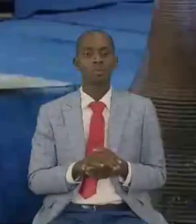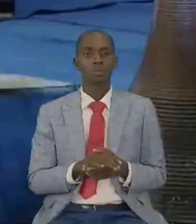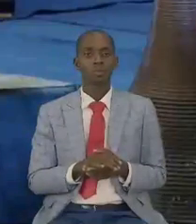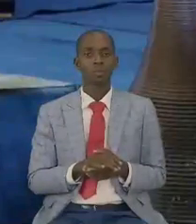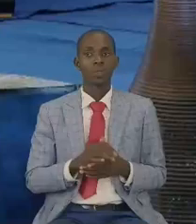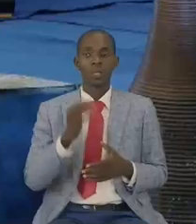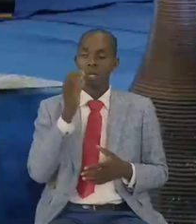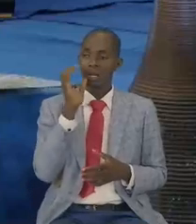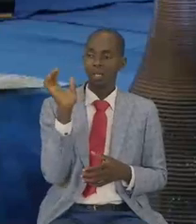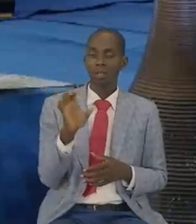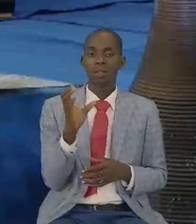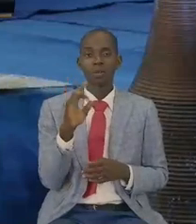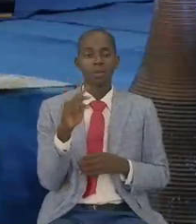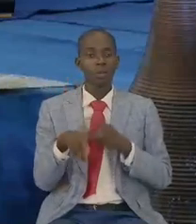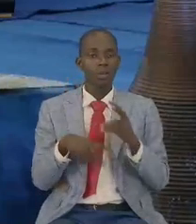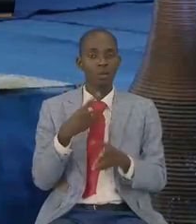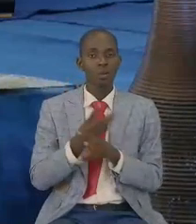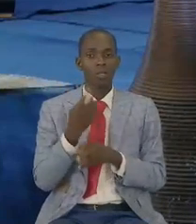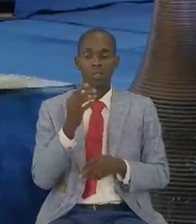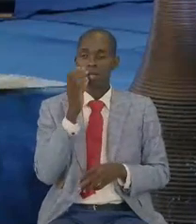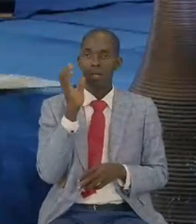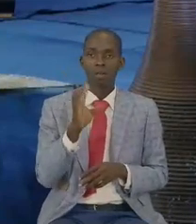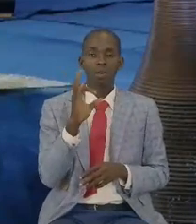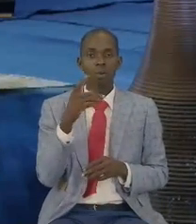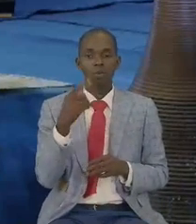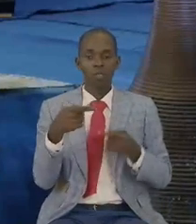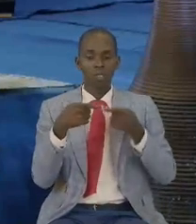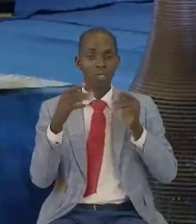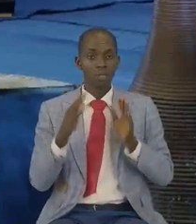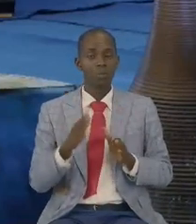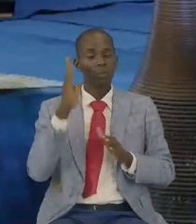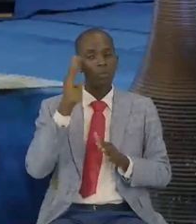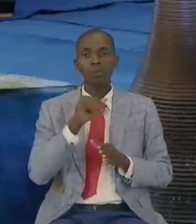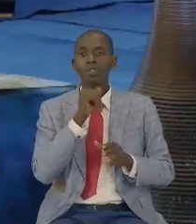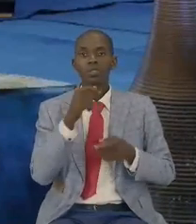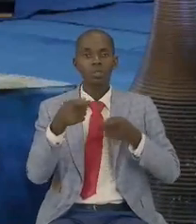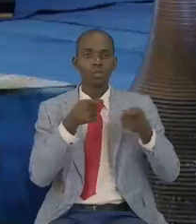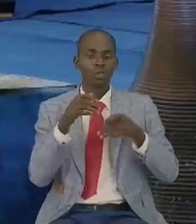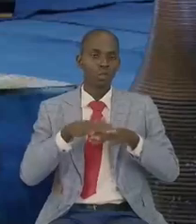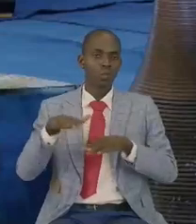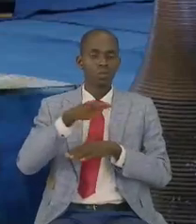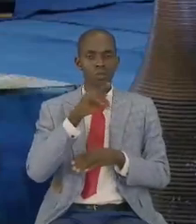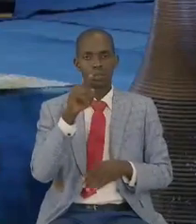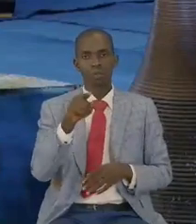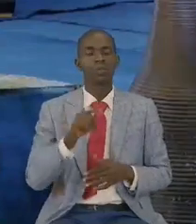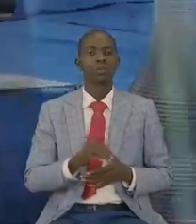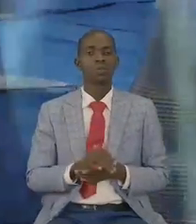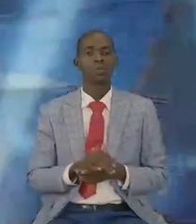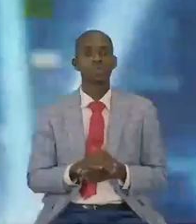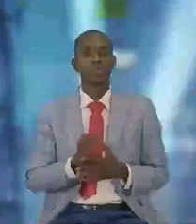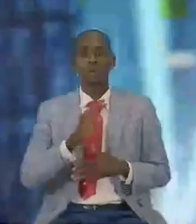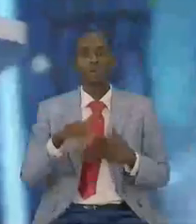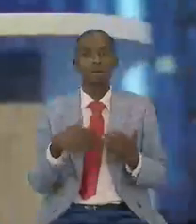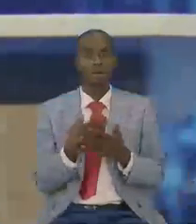La malédiction du monde, la malédiction de l'ennemi ne régnera pas sur toi. Toutes